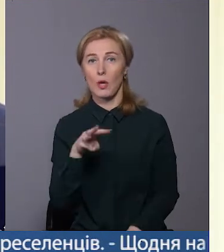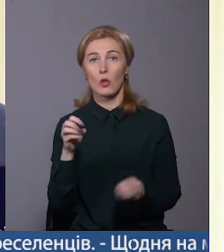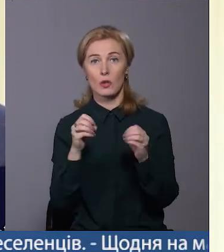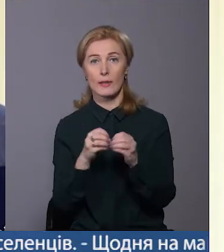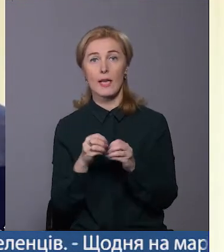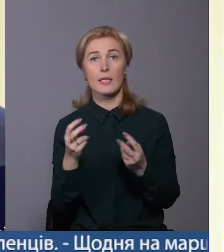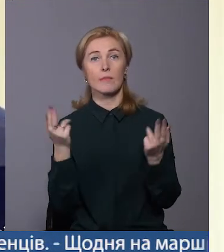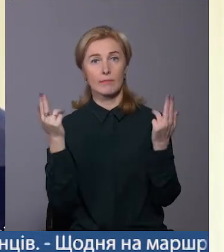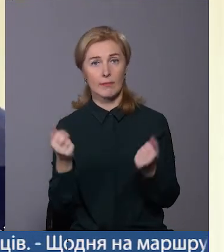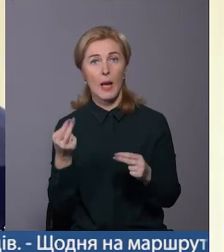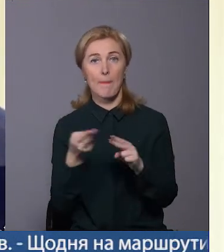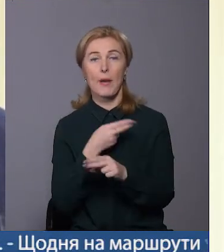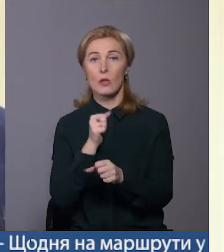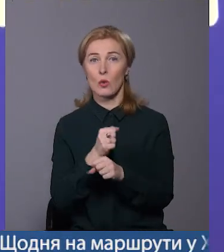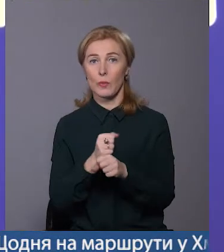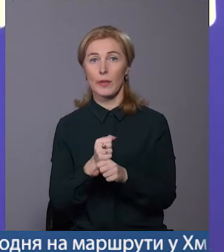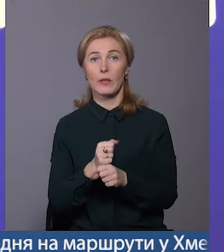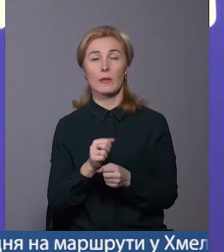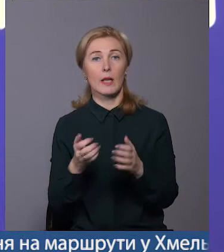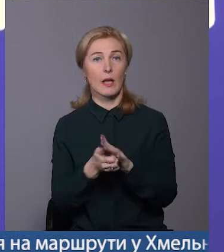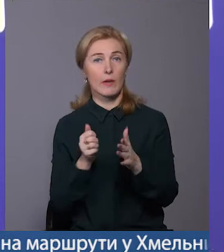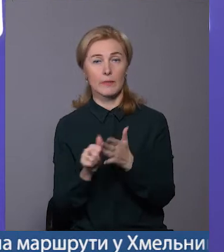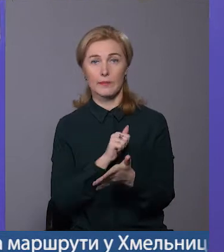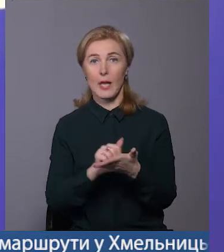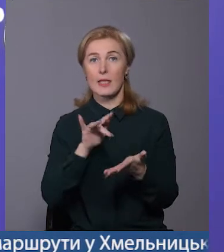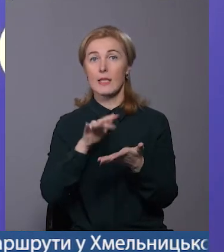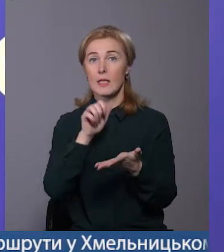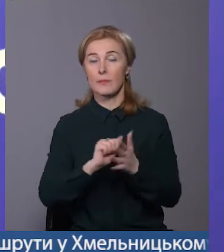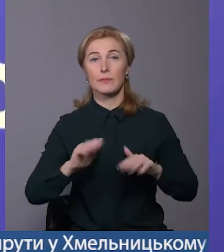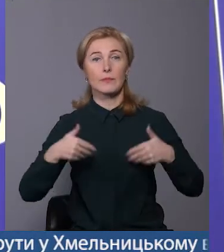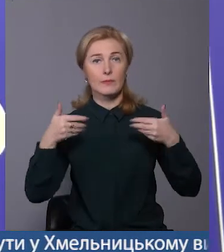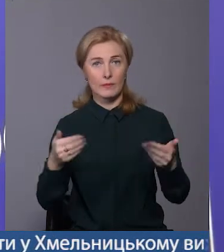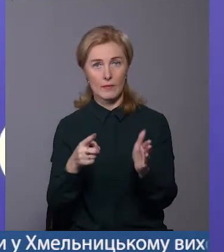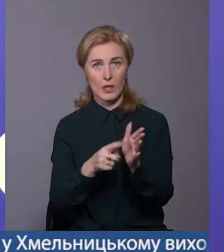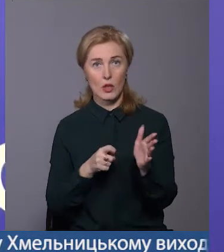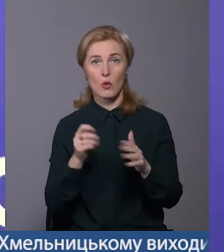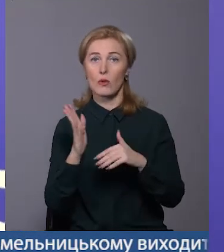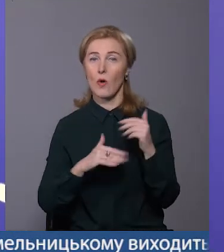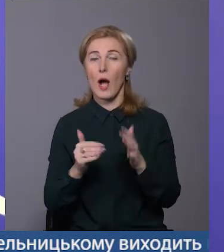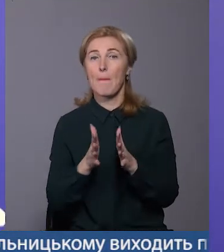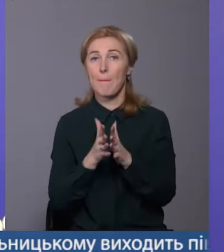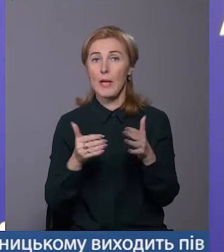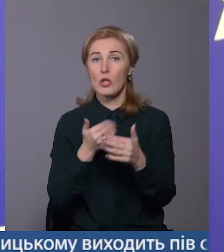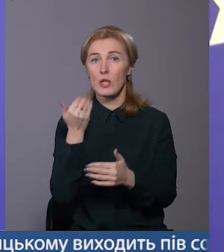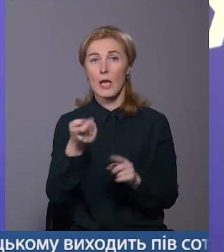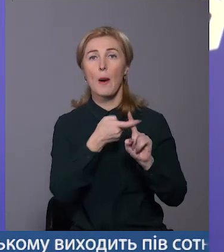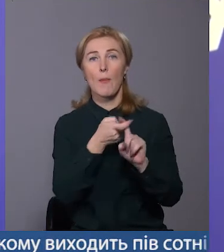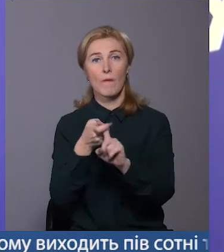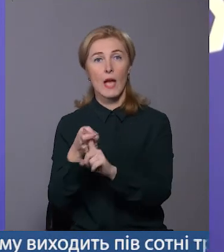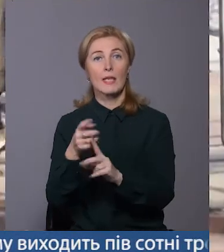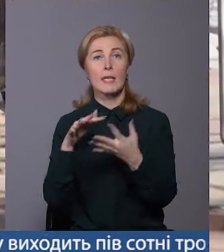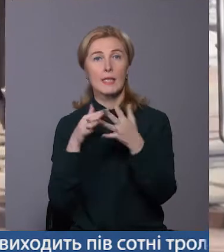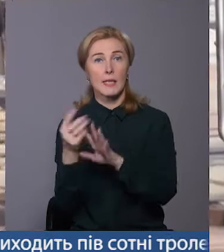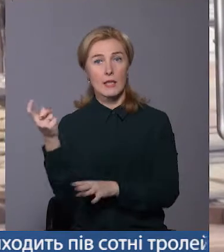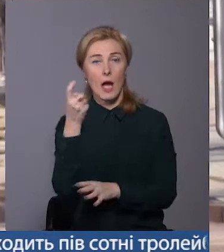вже в них були всі документи, які необхідні. Центр зайнятості пропонує майже 600 вакансій. Більшість з них пов'язані із